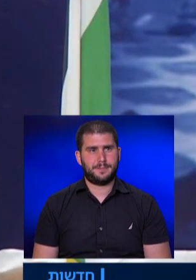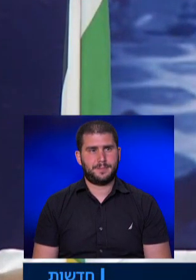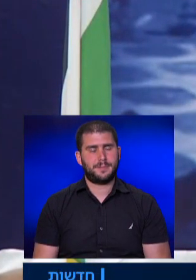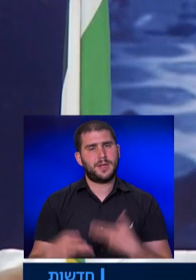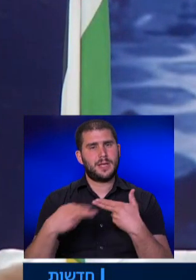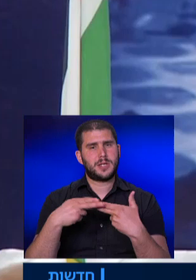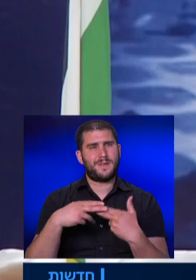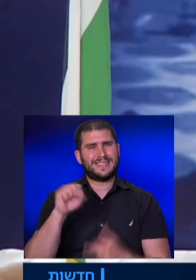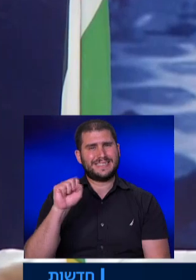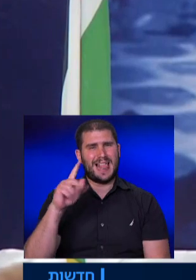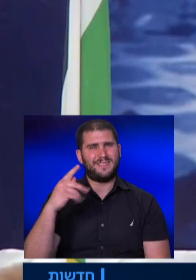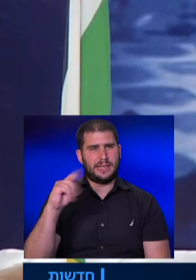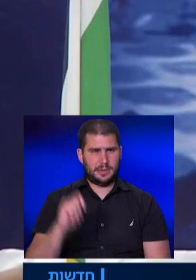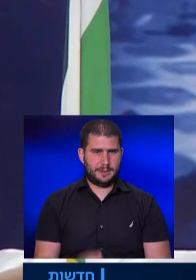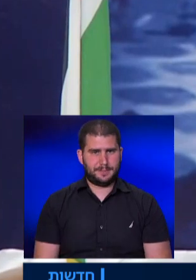قرب سلفيت